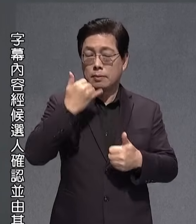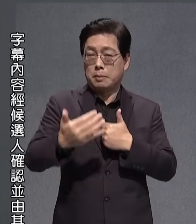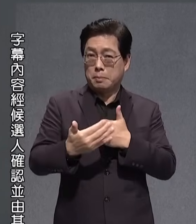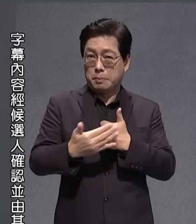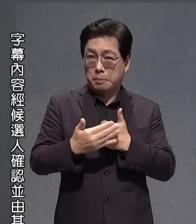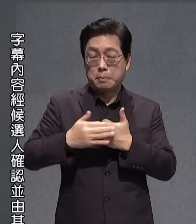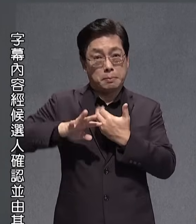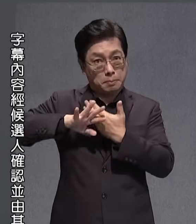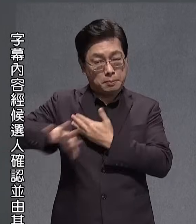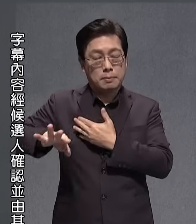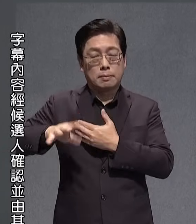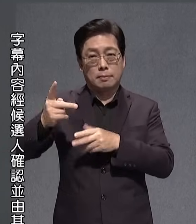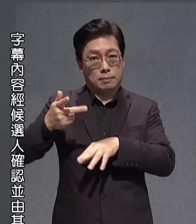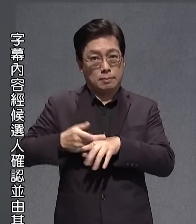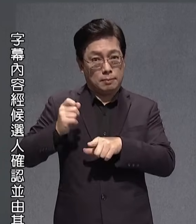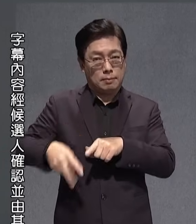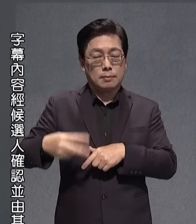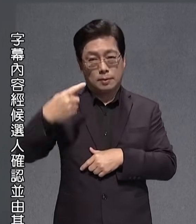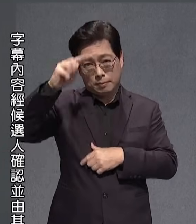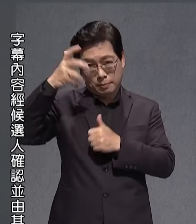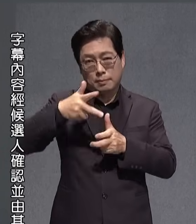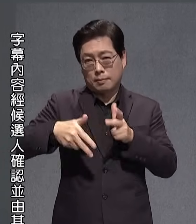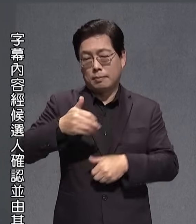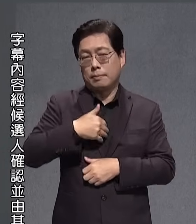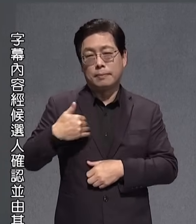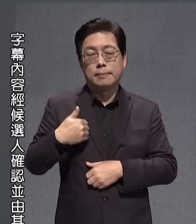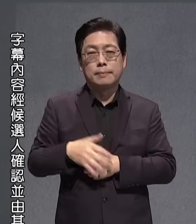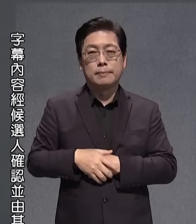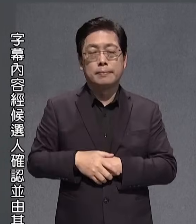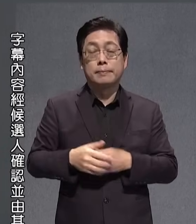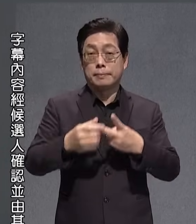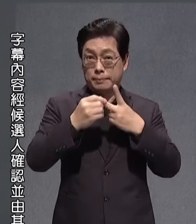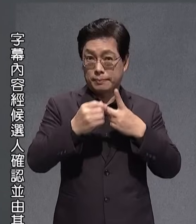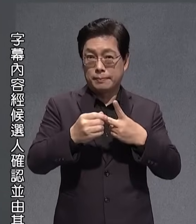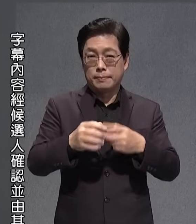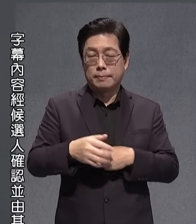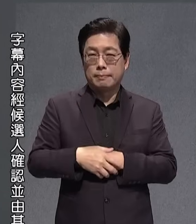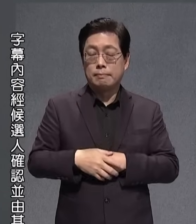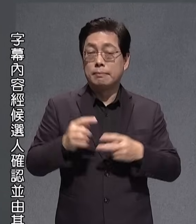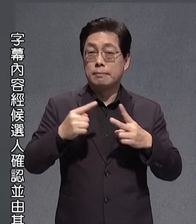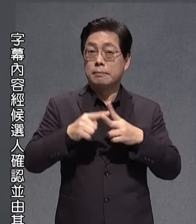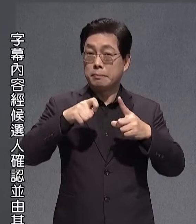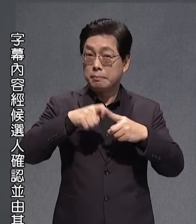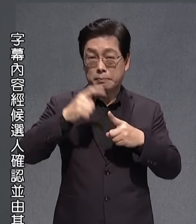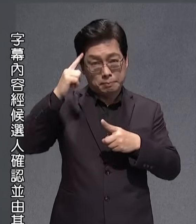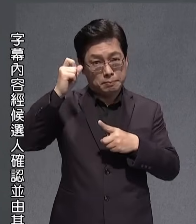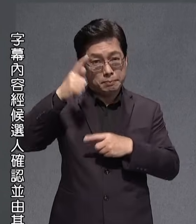技产业以及传统产业。第二个，我们必须要发展人工